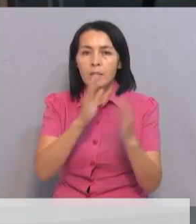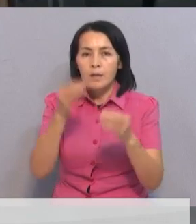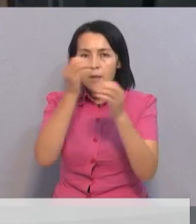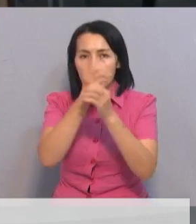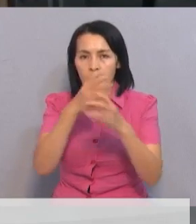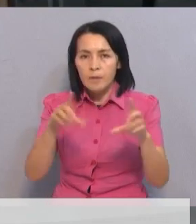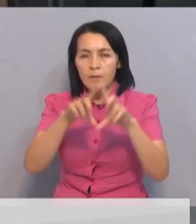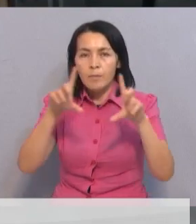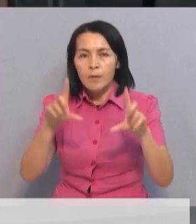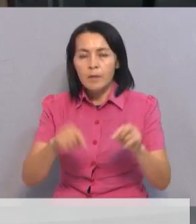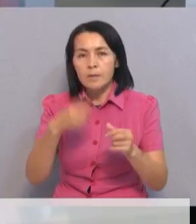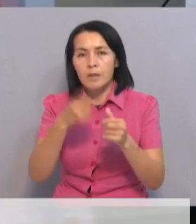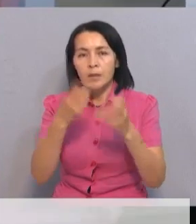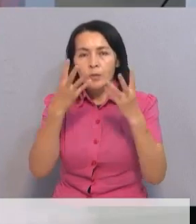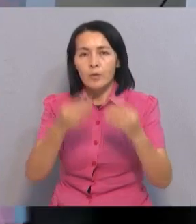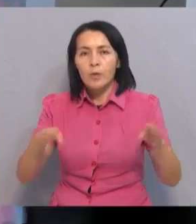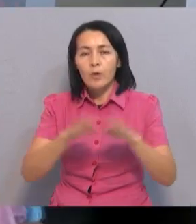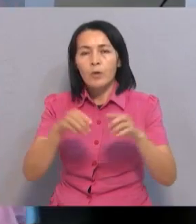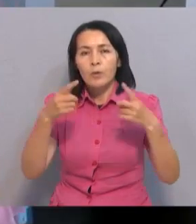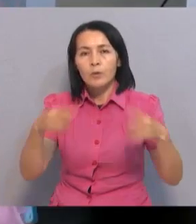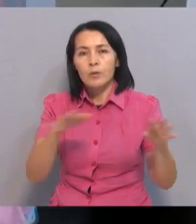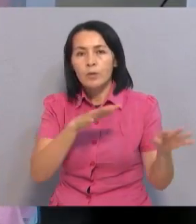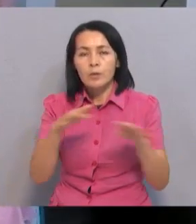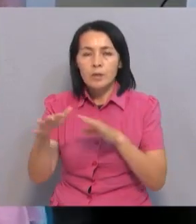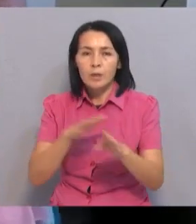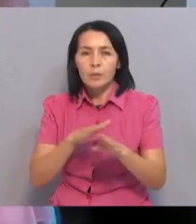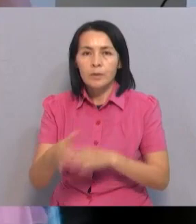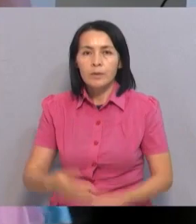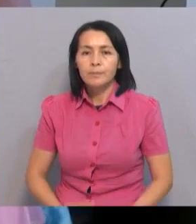мәдениет мекемелерінде де аталған күнге орай түрлі іс-шара өтті.